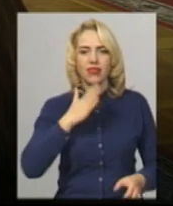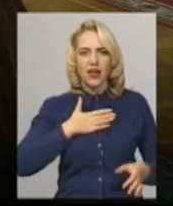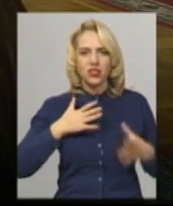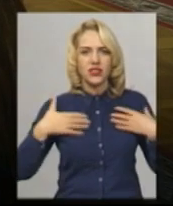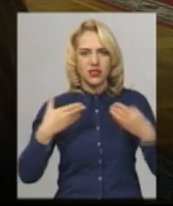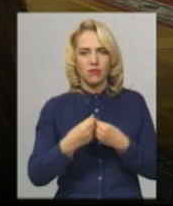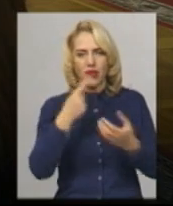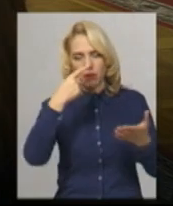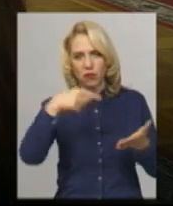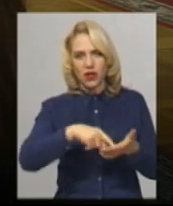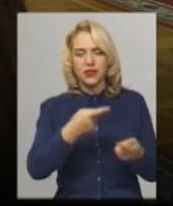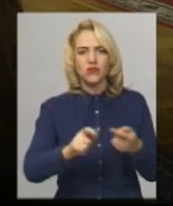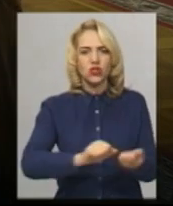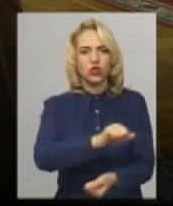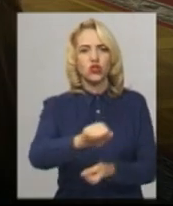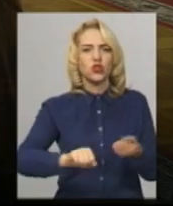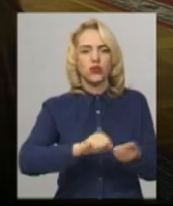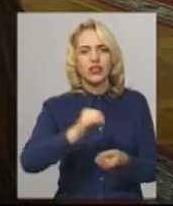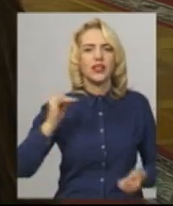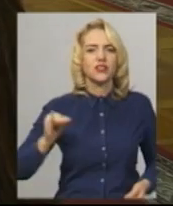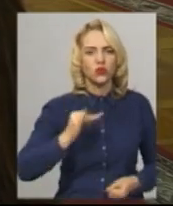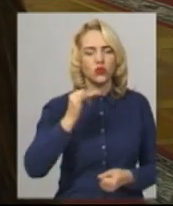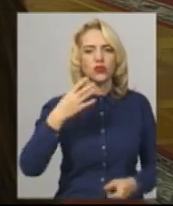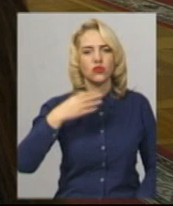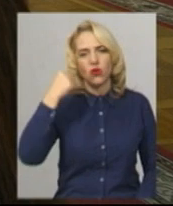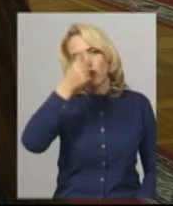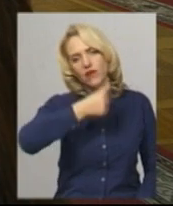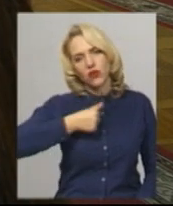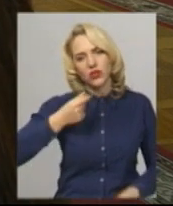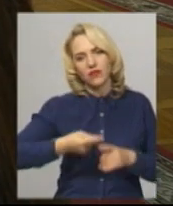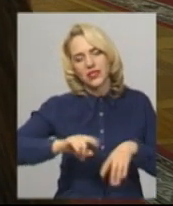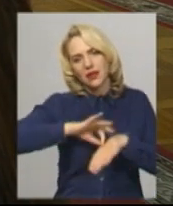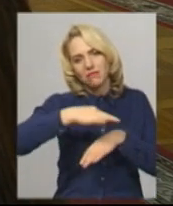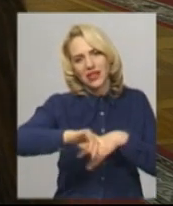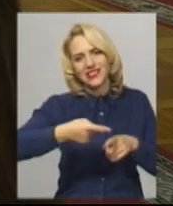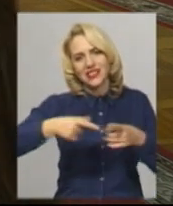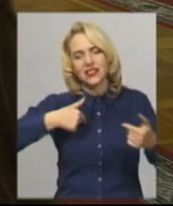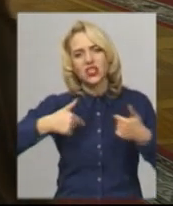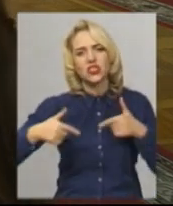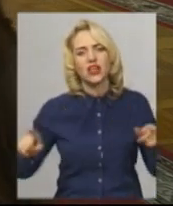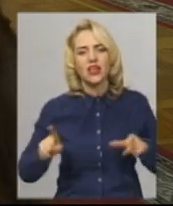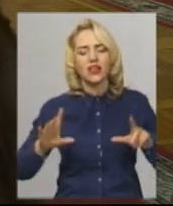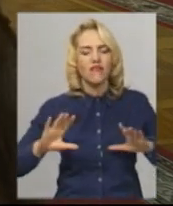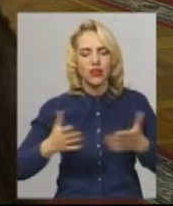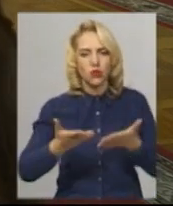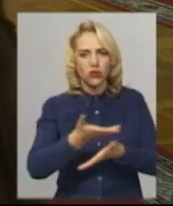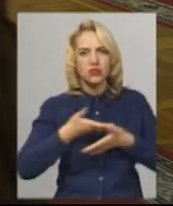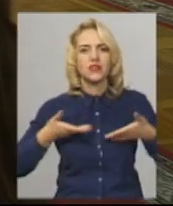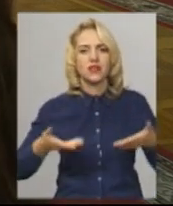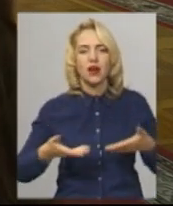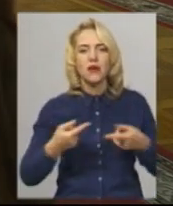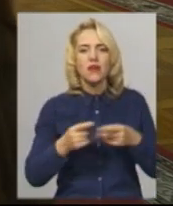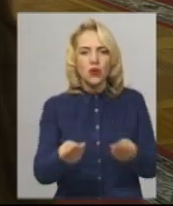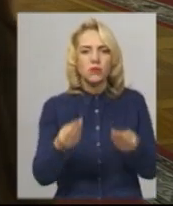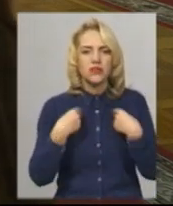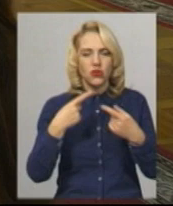ці жорні історії 40-х років, і це біль і це страждання, що з нами відбулося, призвело до